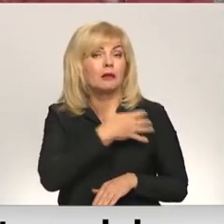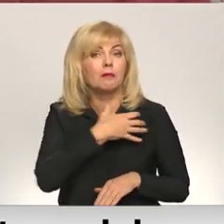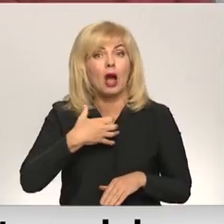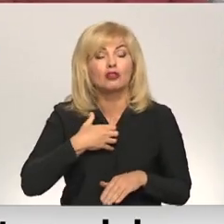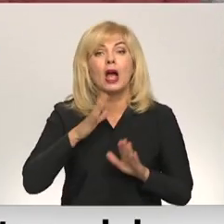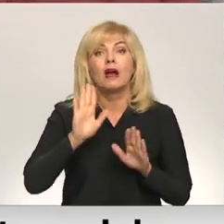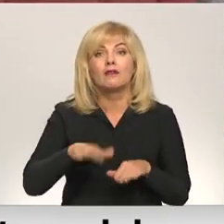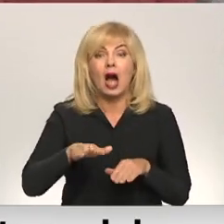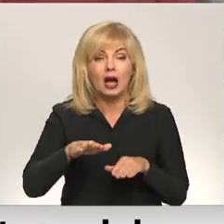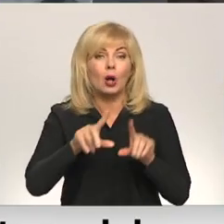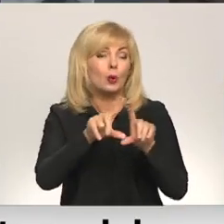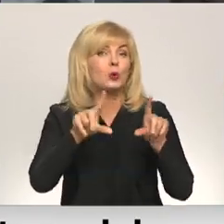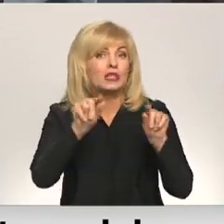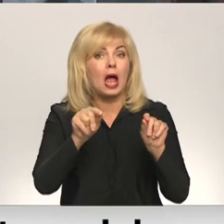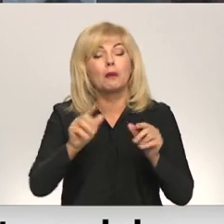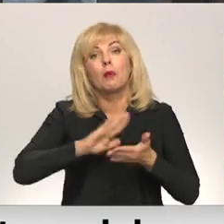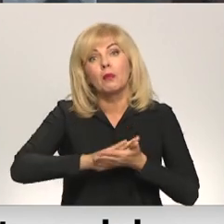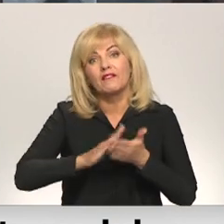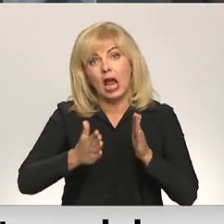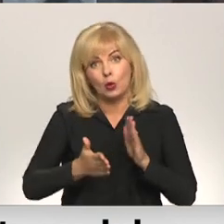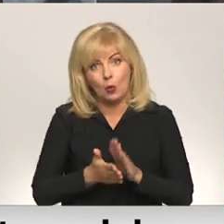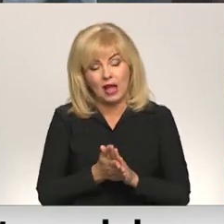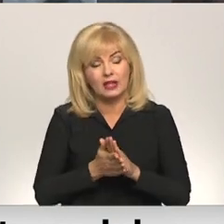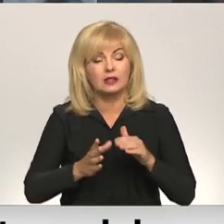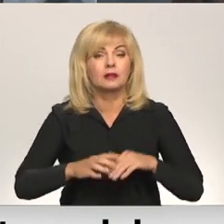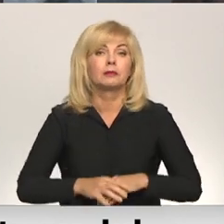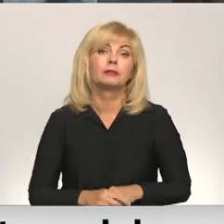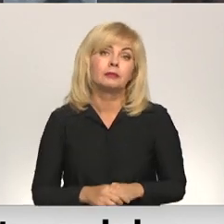vēl var ar uzņēmumu vienoties. Anda Boša, Krišānis Leitis, Latvijas televīzija.